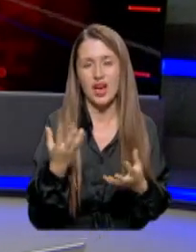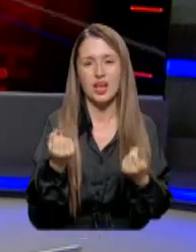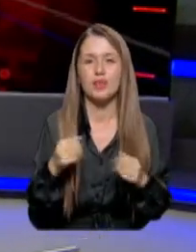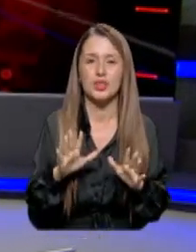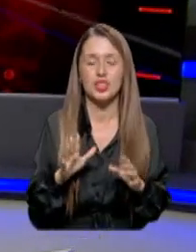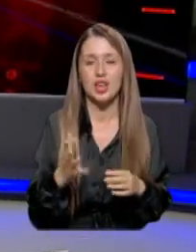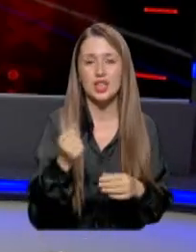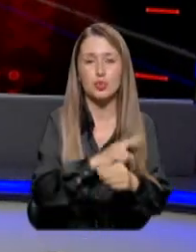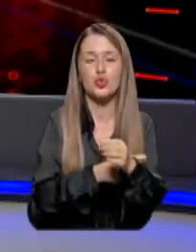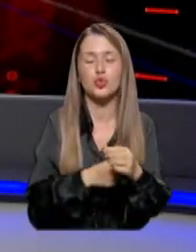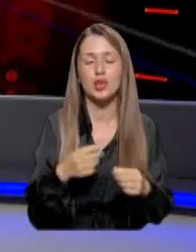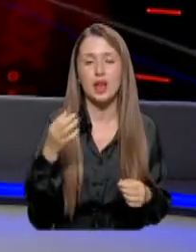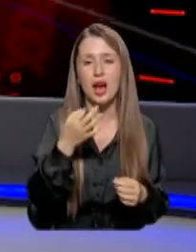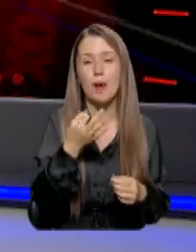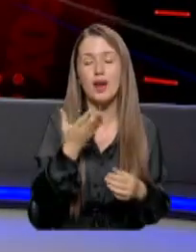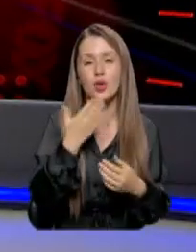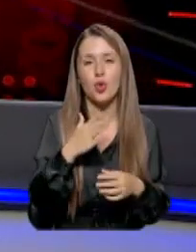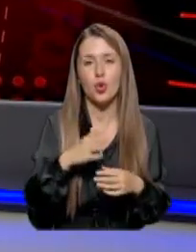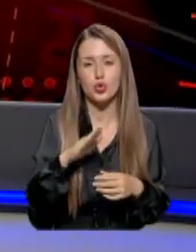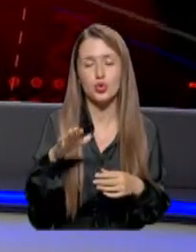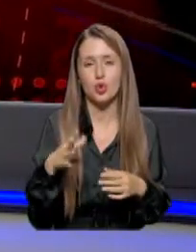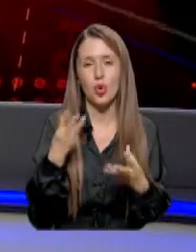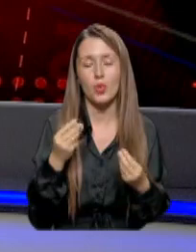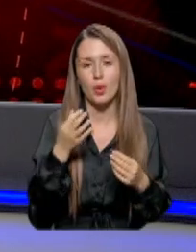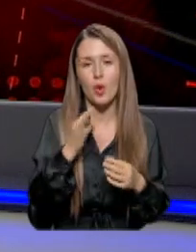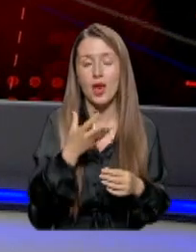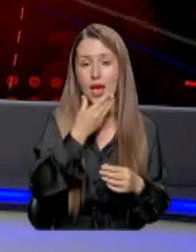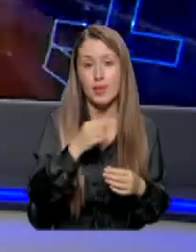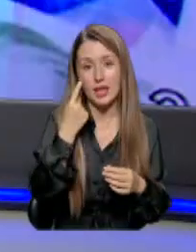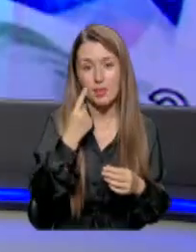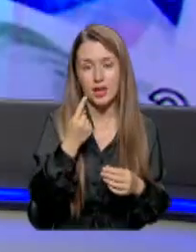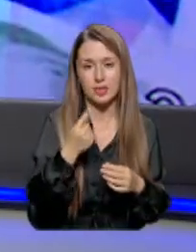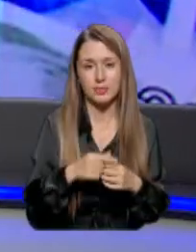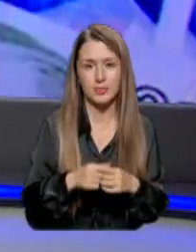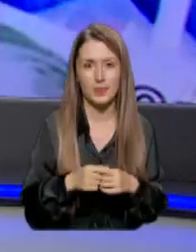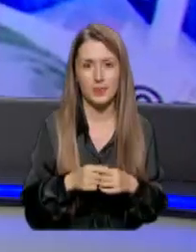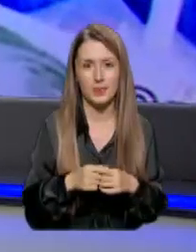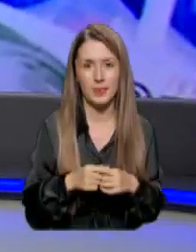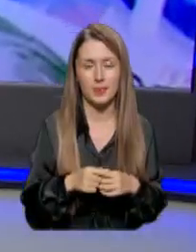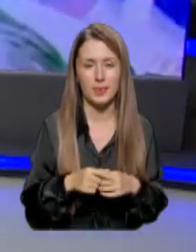haberi yok çünkü. İşte çocuk olmak böyle bir şey. Şimdi emeklilere gelecek olursa, emeklinin